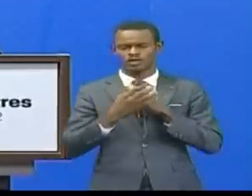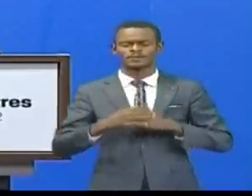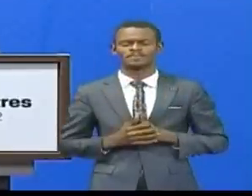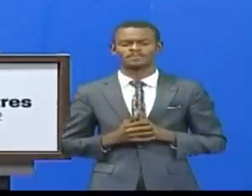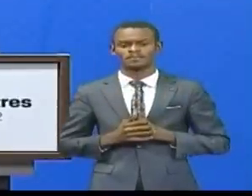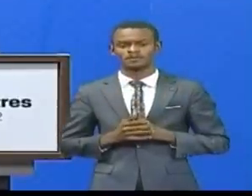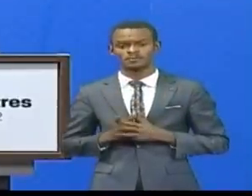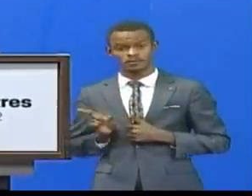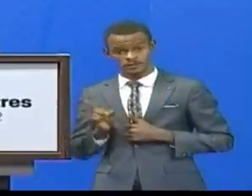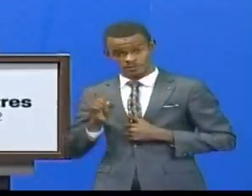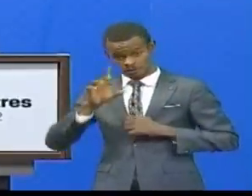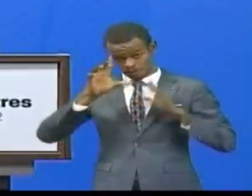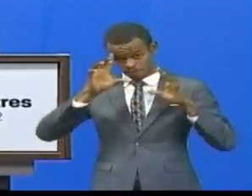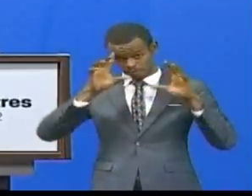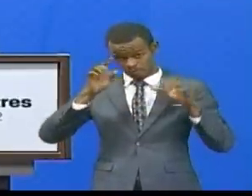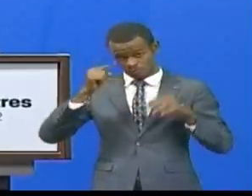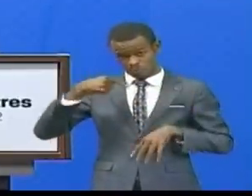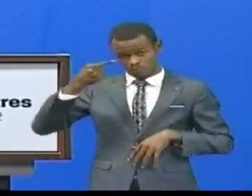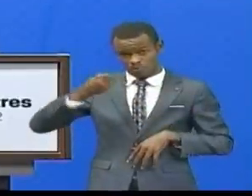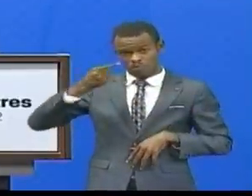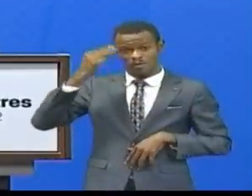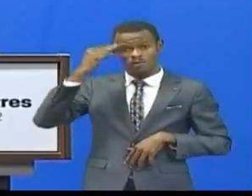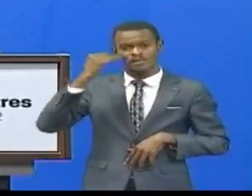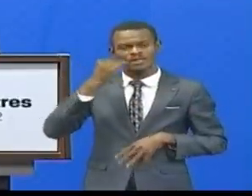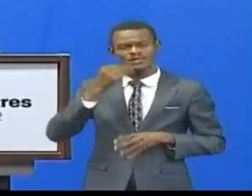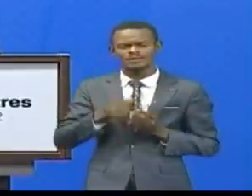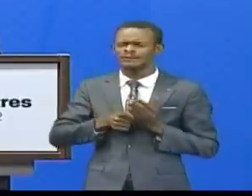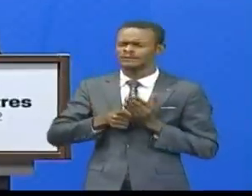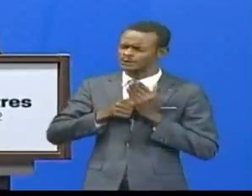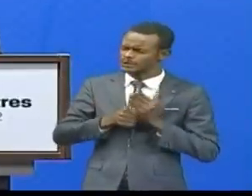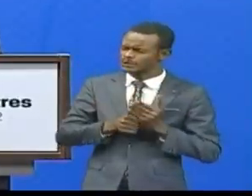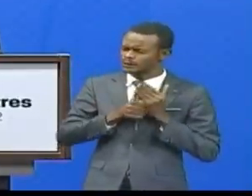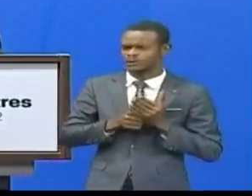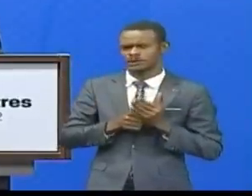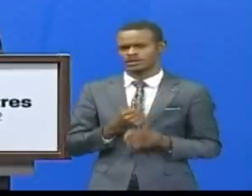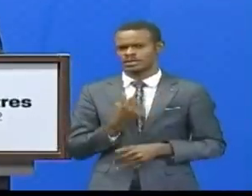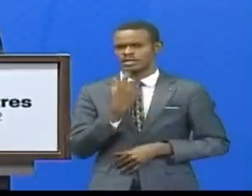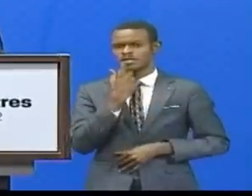Il a insisté sur la nécessité de ne ménager